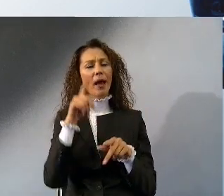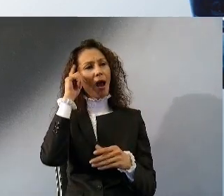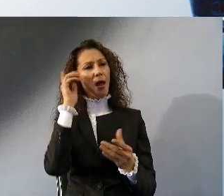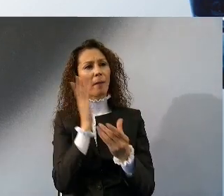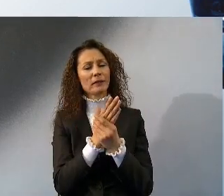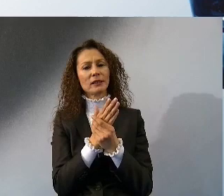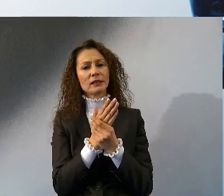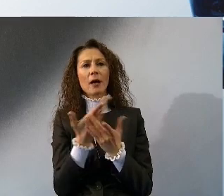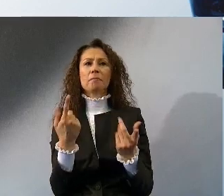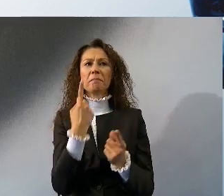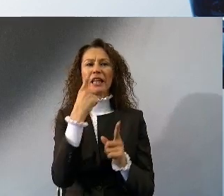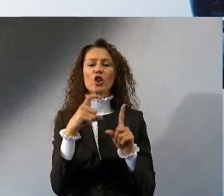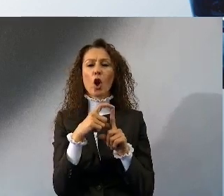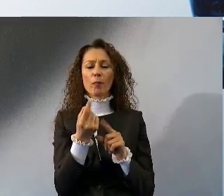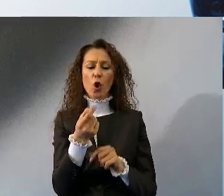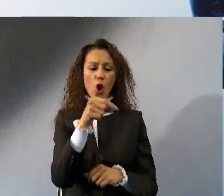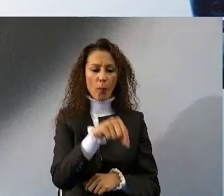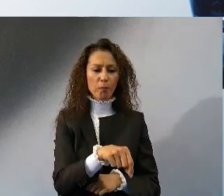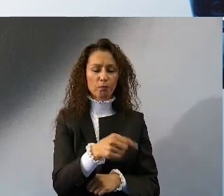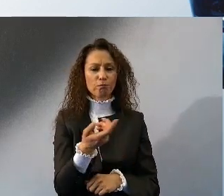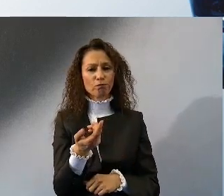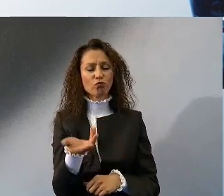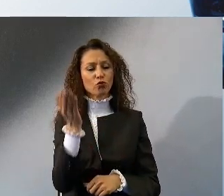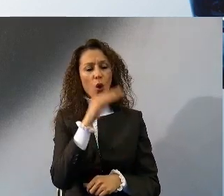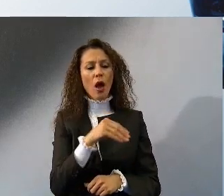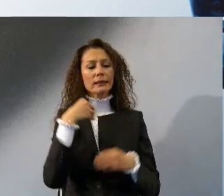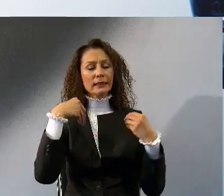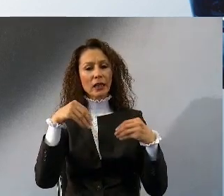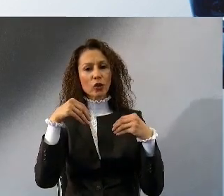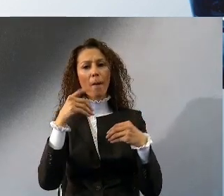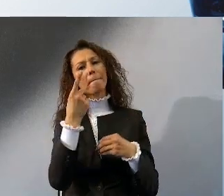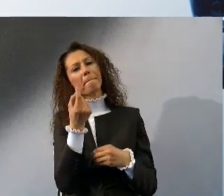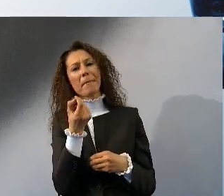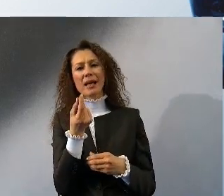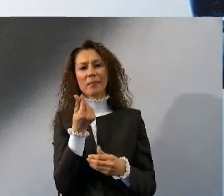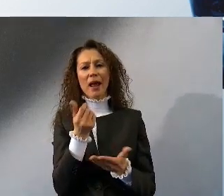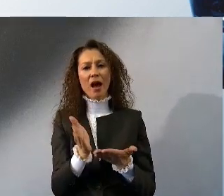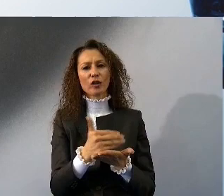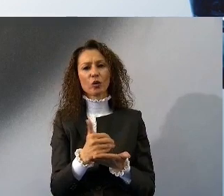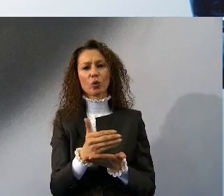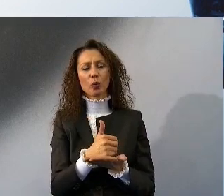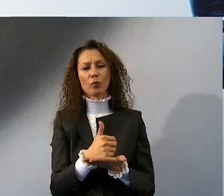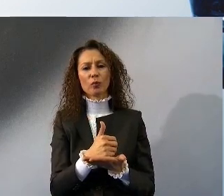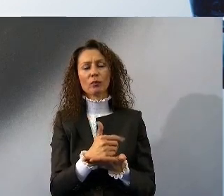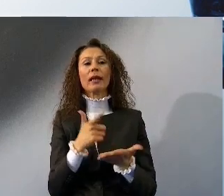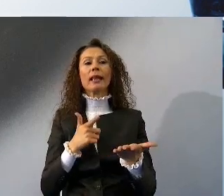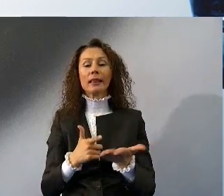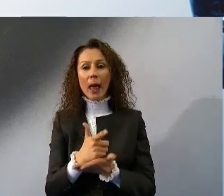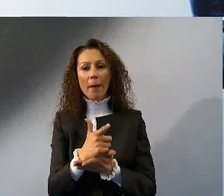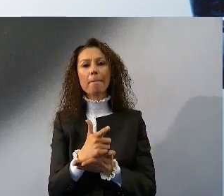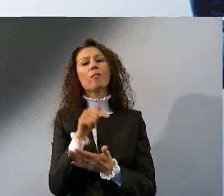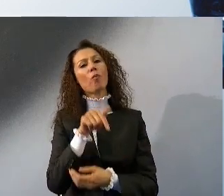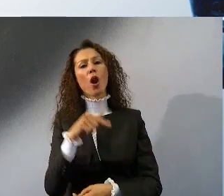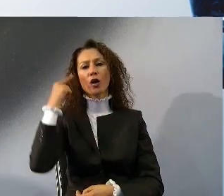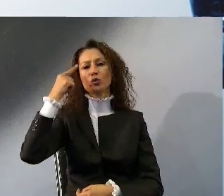dönüm tarla var, şu kadar tohum ekiyorum, böyle bir sulama yapıyorum, sonucunda satıyorum, bir miktar para kazanıyorum. Ve tarımı da şöyle bir şey